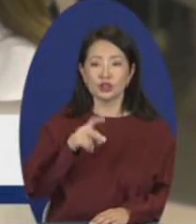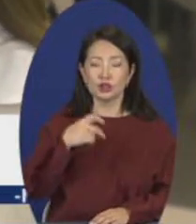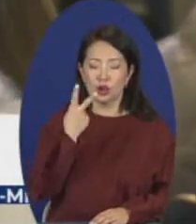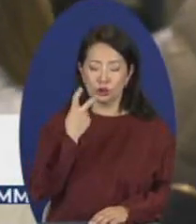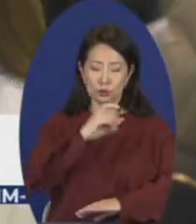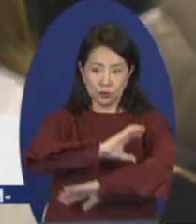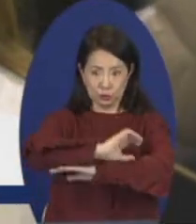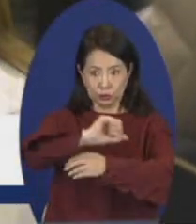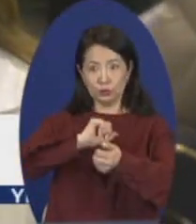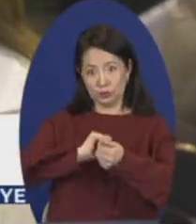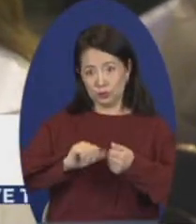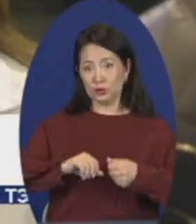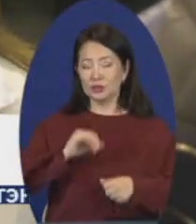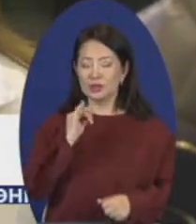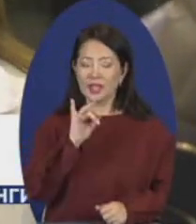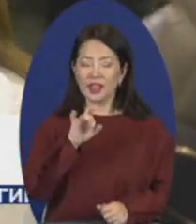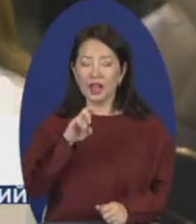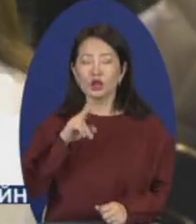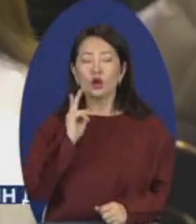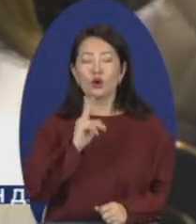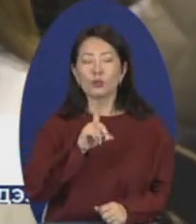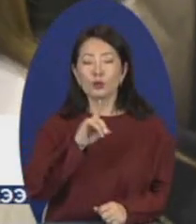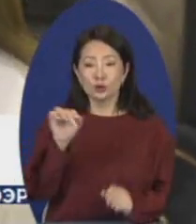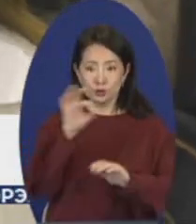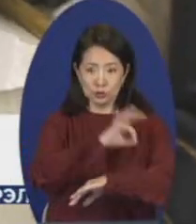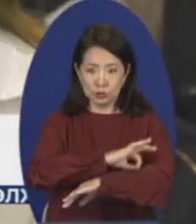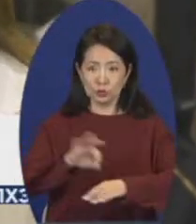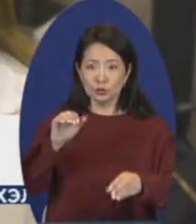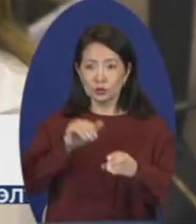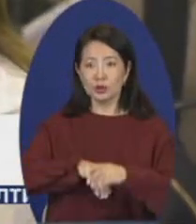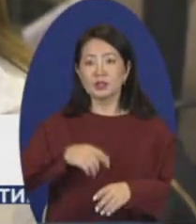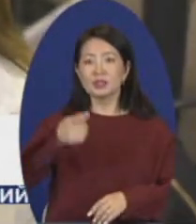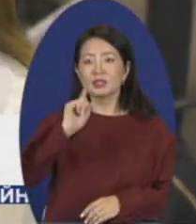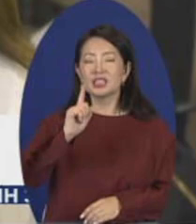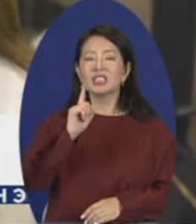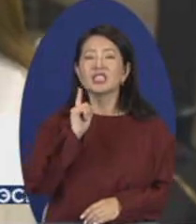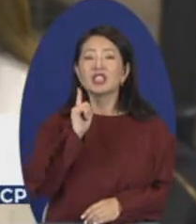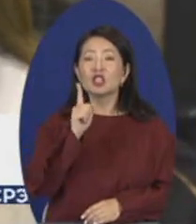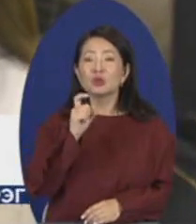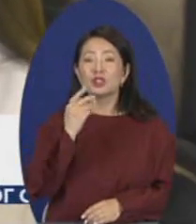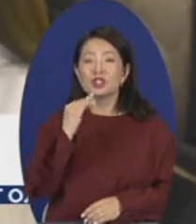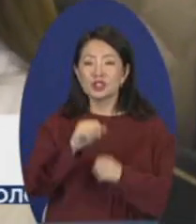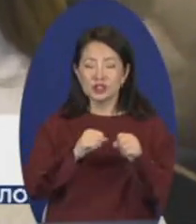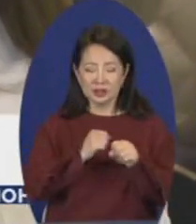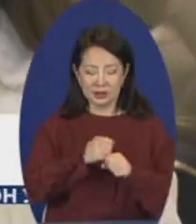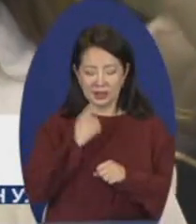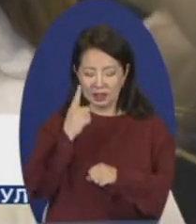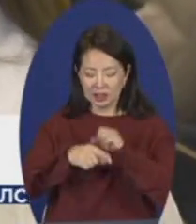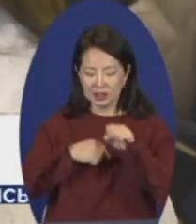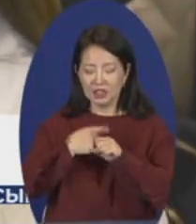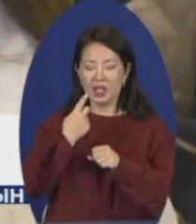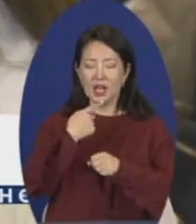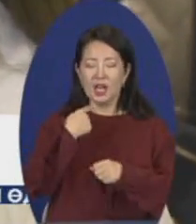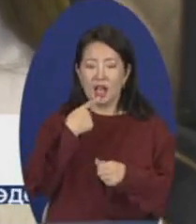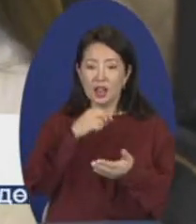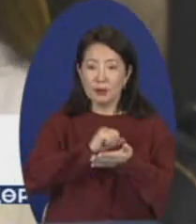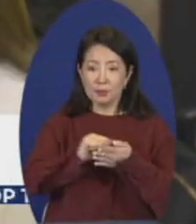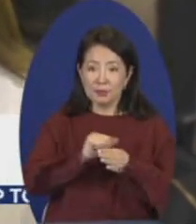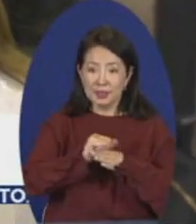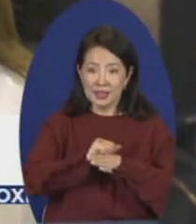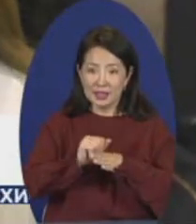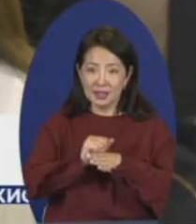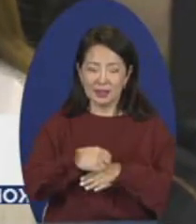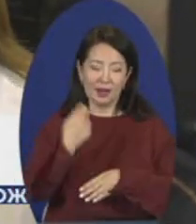төгссөн. Би илгээлт 2100 төслийн эхний жил шалгараад одоо 1 жил хөлний бэлтгэлтэй суусны эцэст